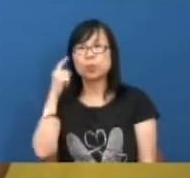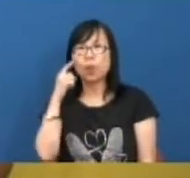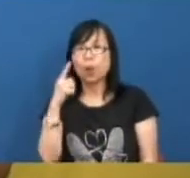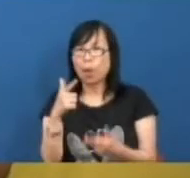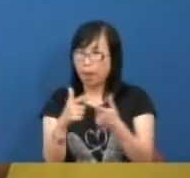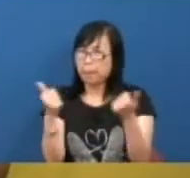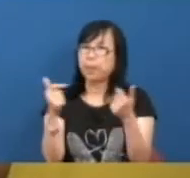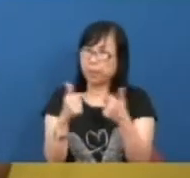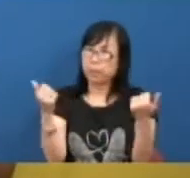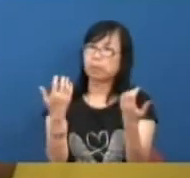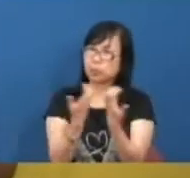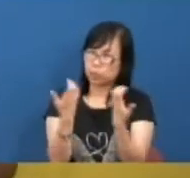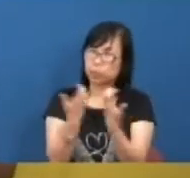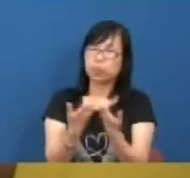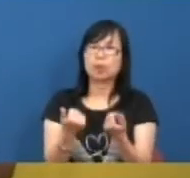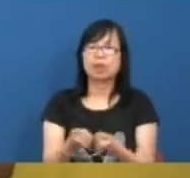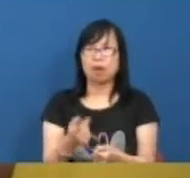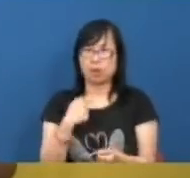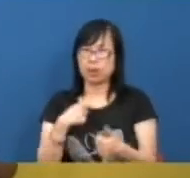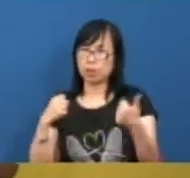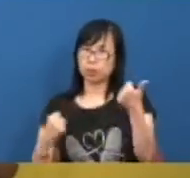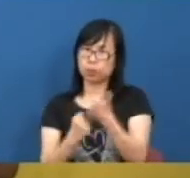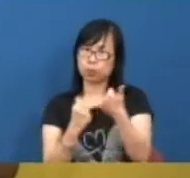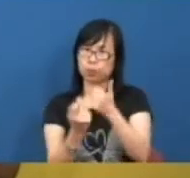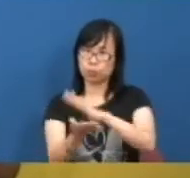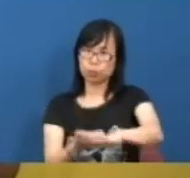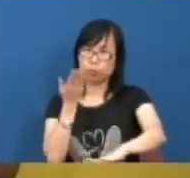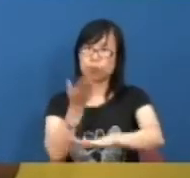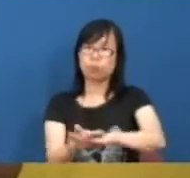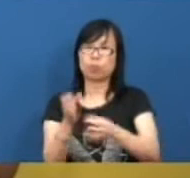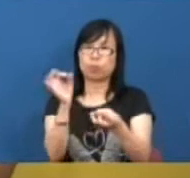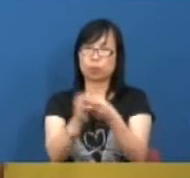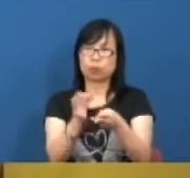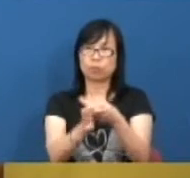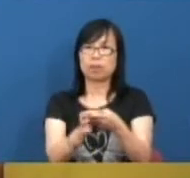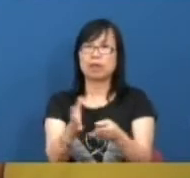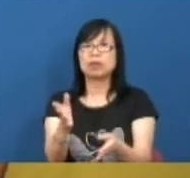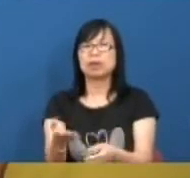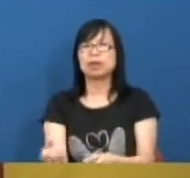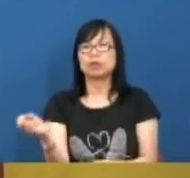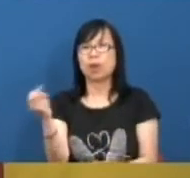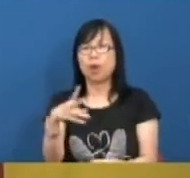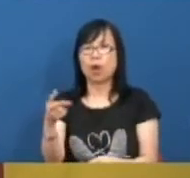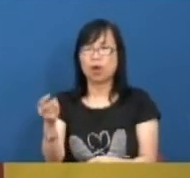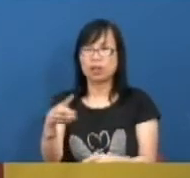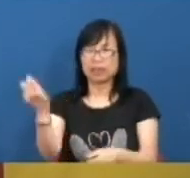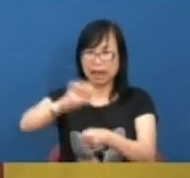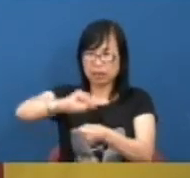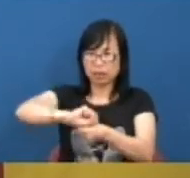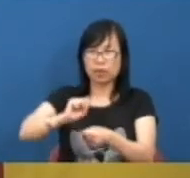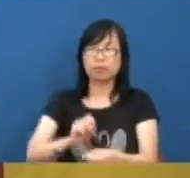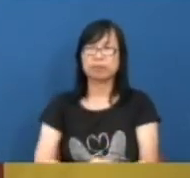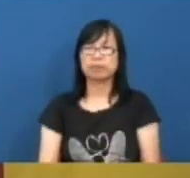嘅一個數量咧，我係支持復建居屋，同埋再加上咧係即係我覺得我